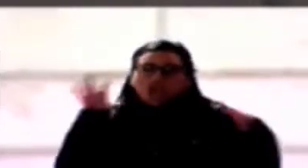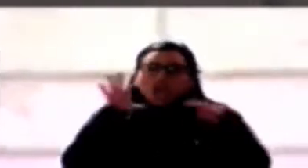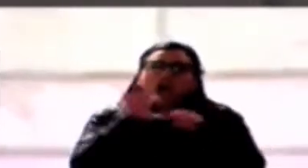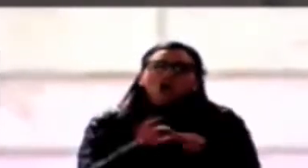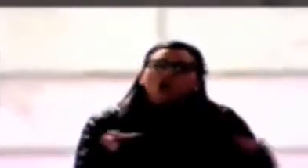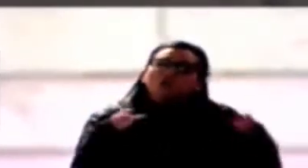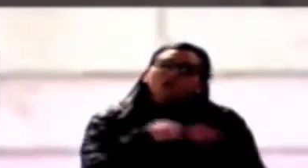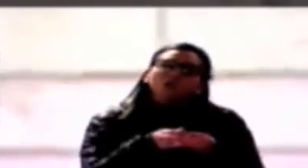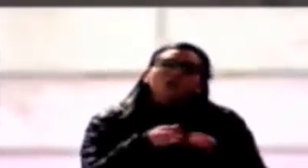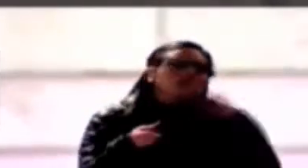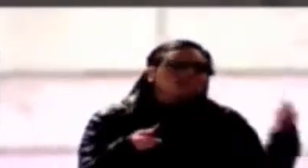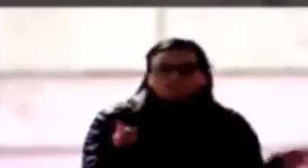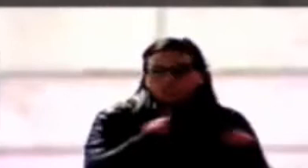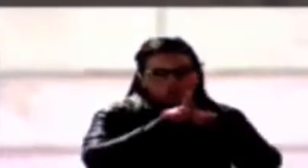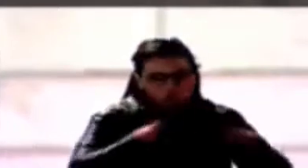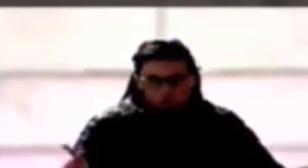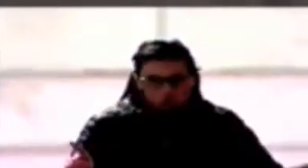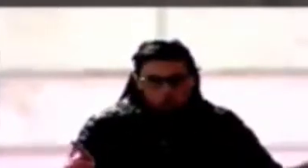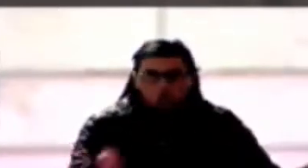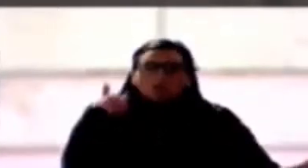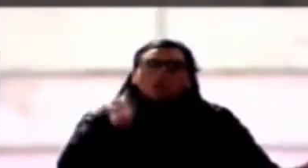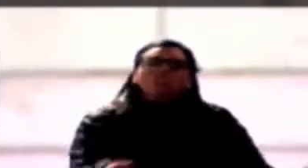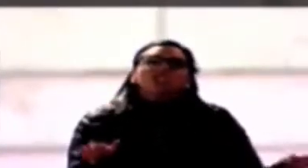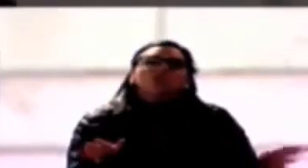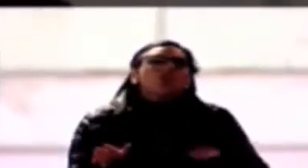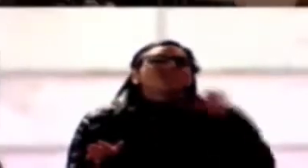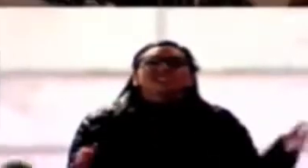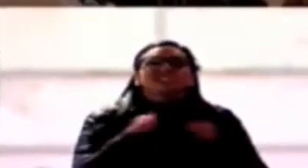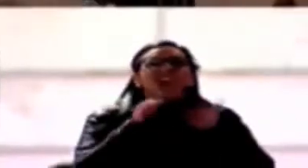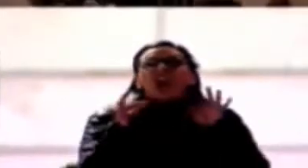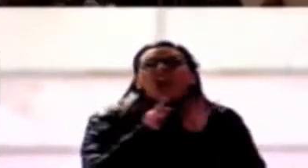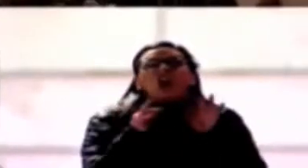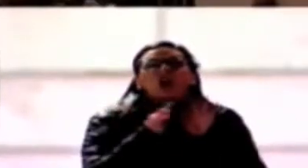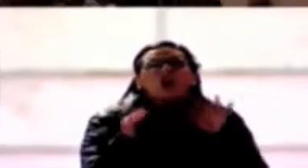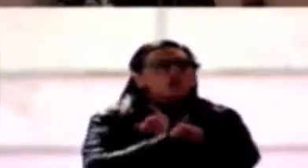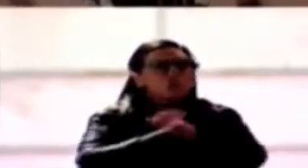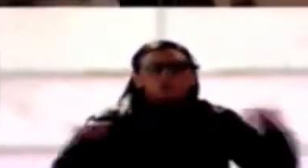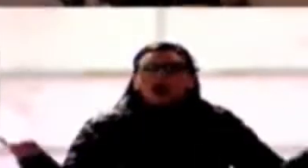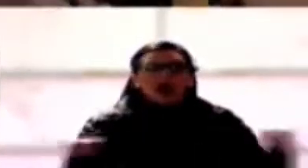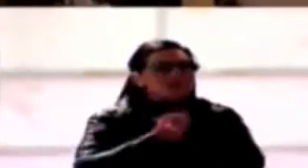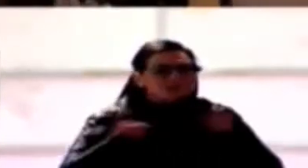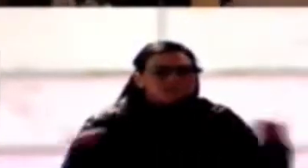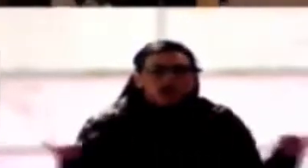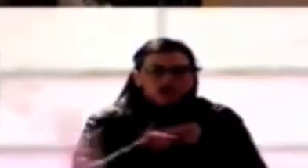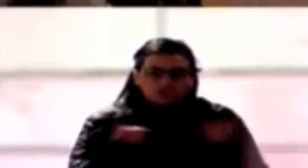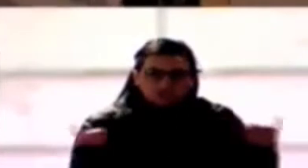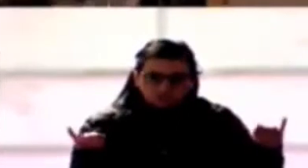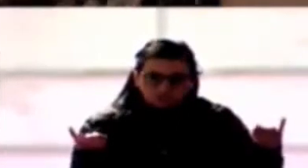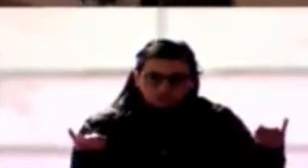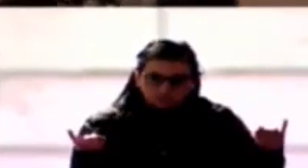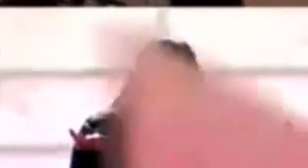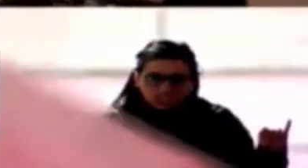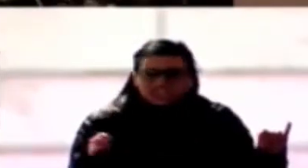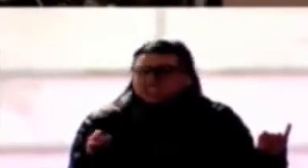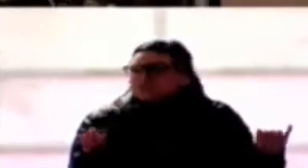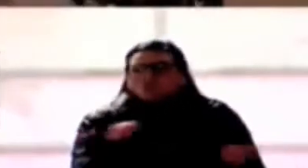con la sinistra. La sinistra non l'avrebbe mai fatto, non l'avrebbe mai fatto. Era nient'altro che una